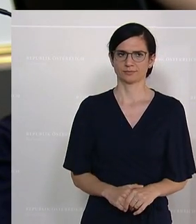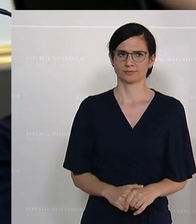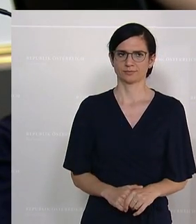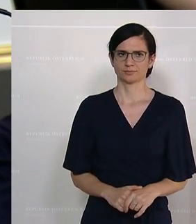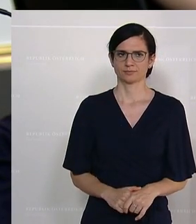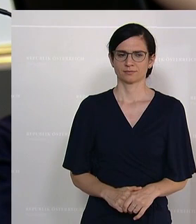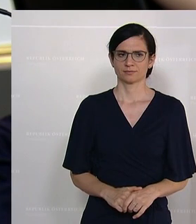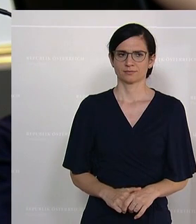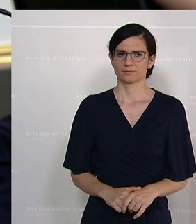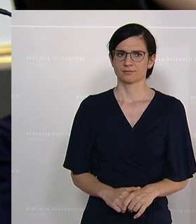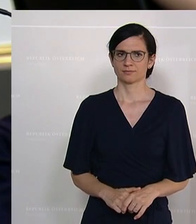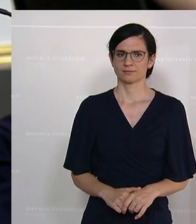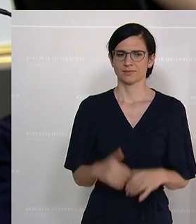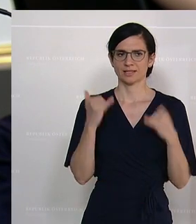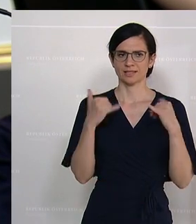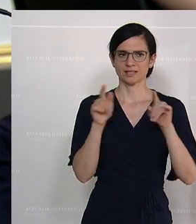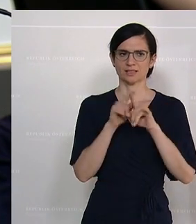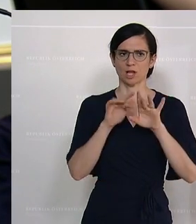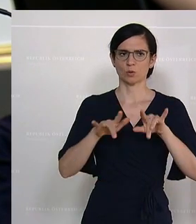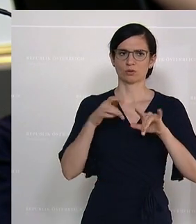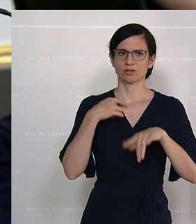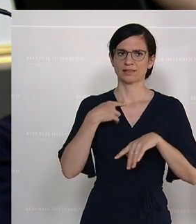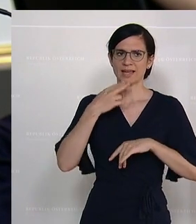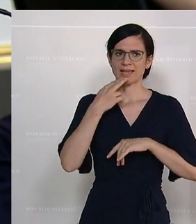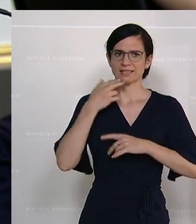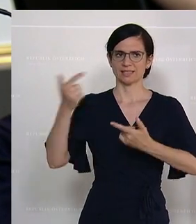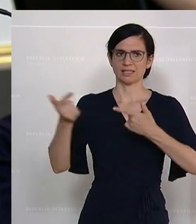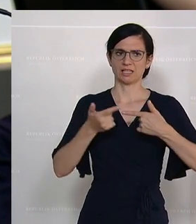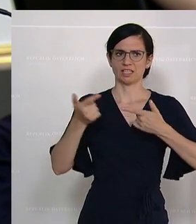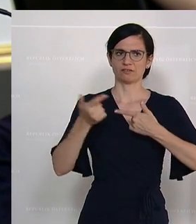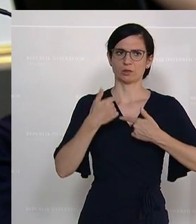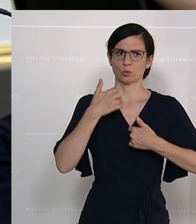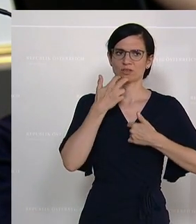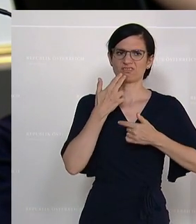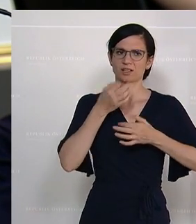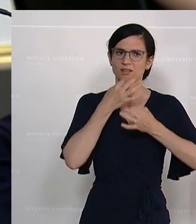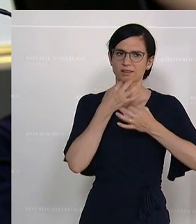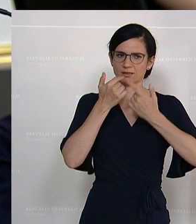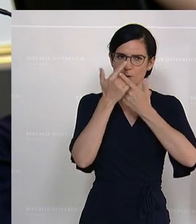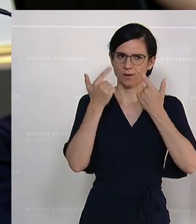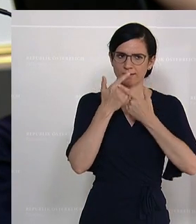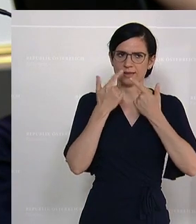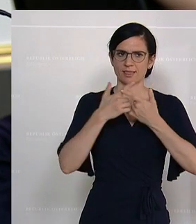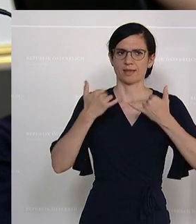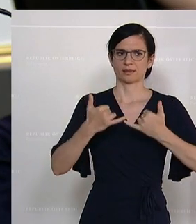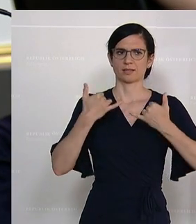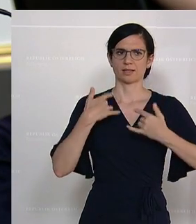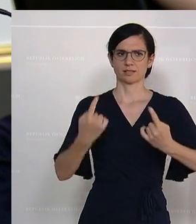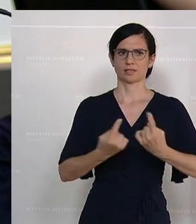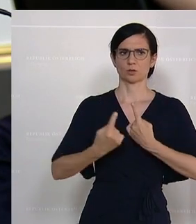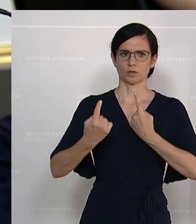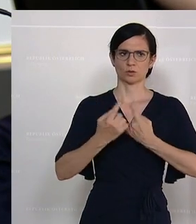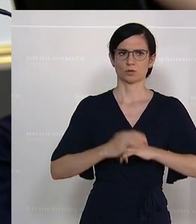kleinen exkurs auf die aktuelle situation bei den energielieferungen mir sein anliegen dass sie es auch von mir hier in dieser situation direkt hören